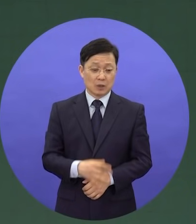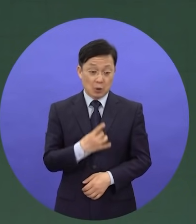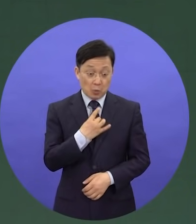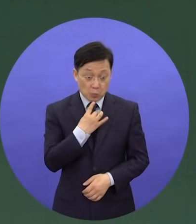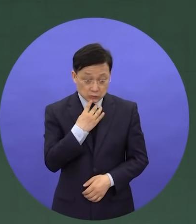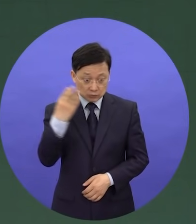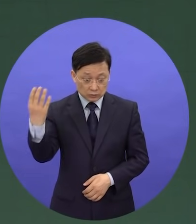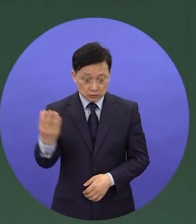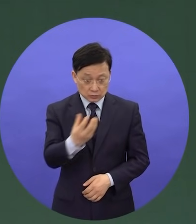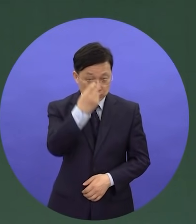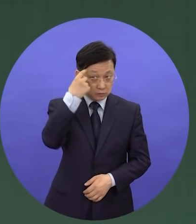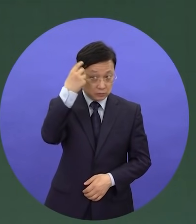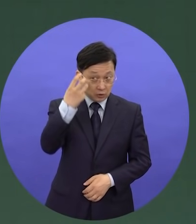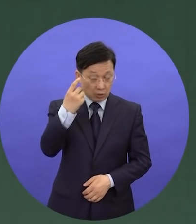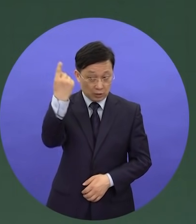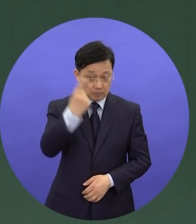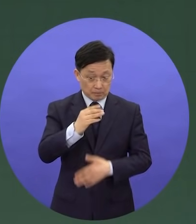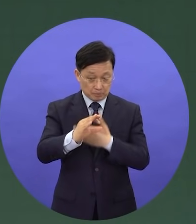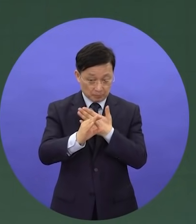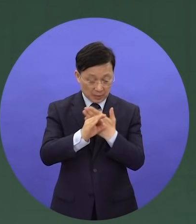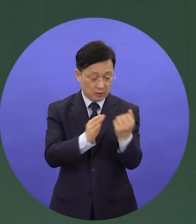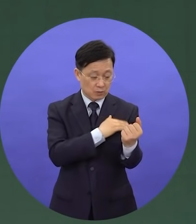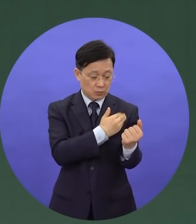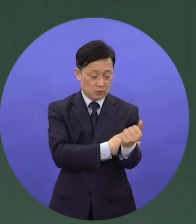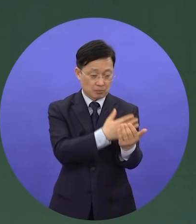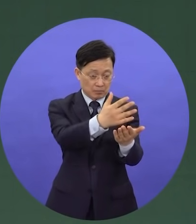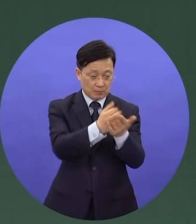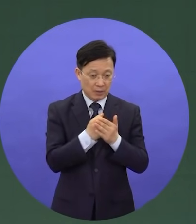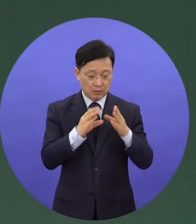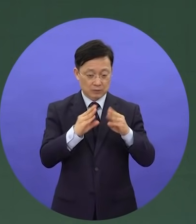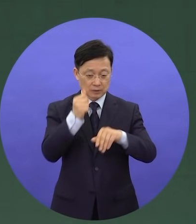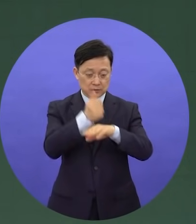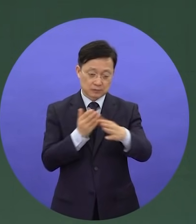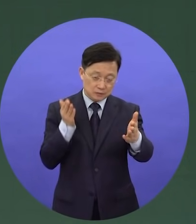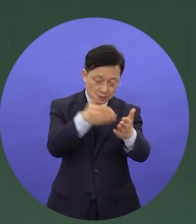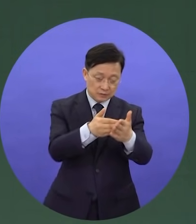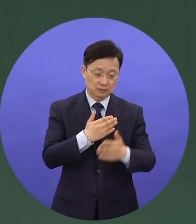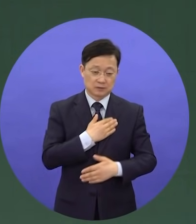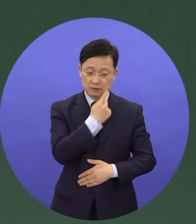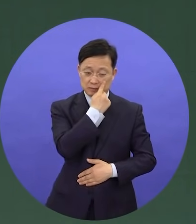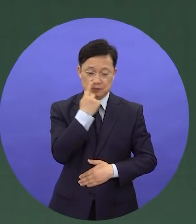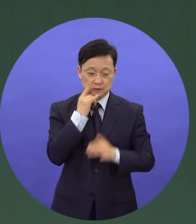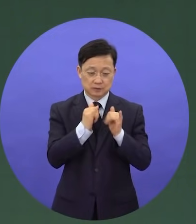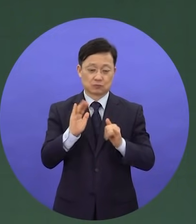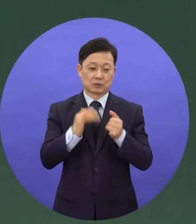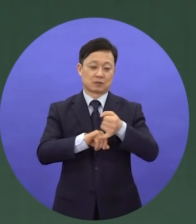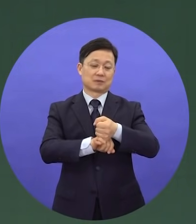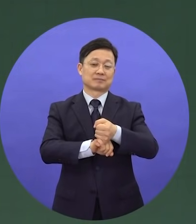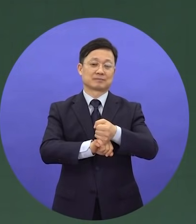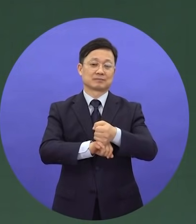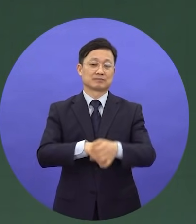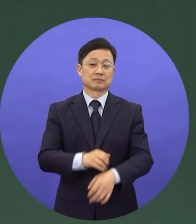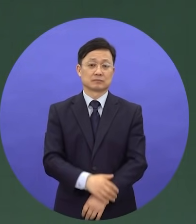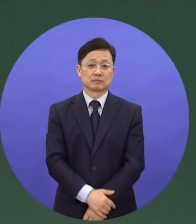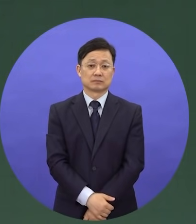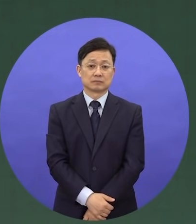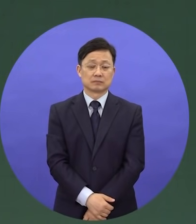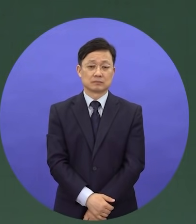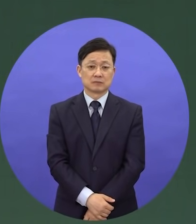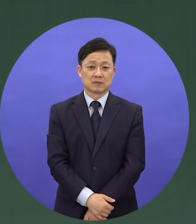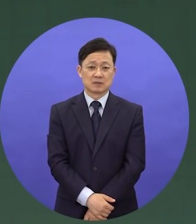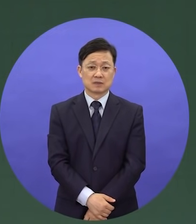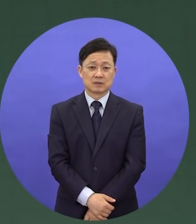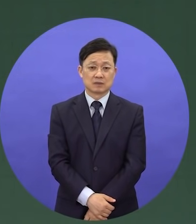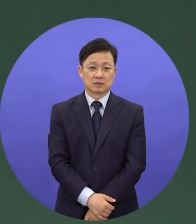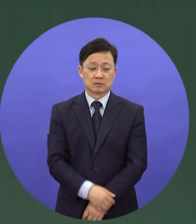오직 성령이 너희 몸 권능 받고 땅 끝까지 증인이 되리라. But when the Holy Spirit comes upon you, you receive power and you be my witnesses to the very end of the earth. 이 불 같은